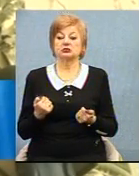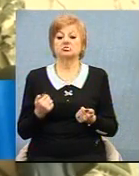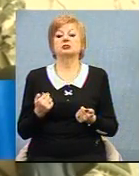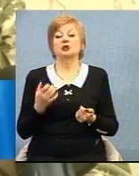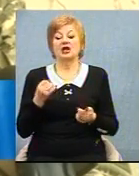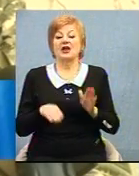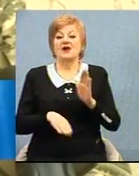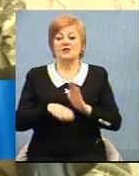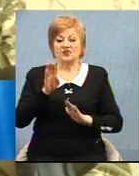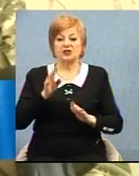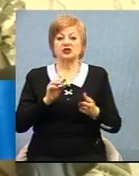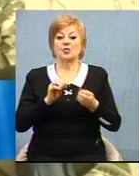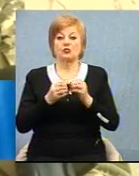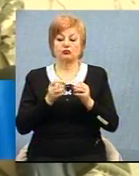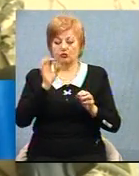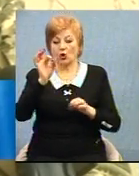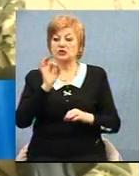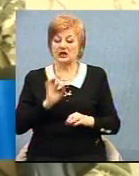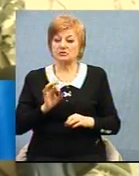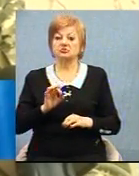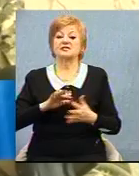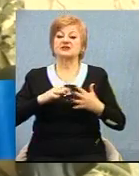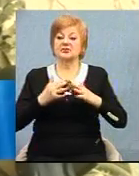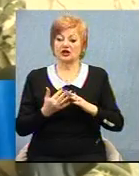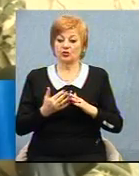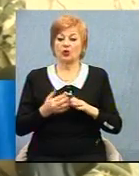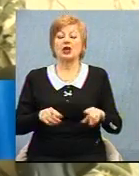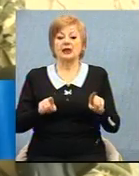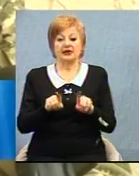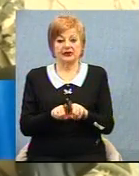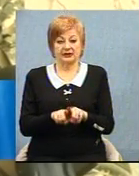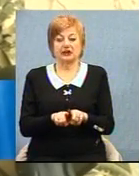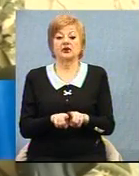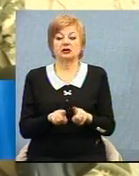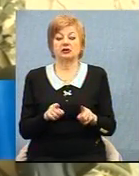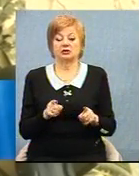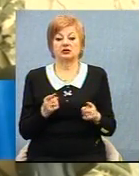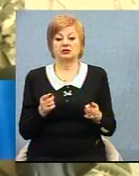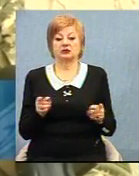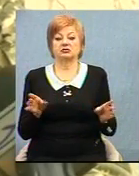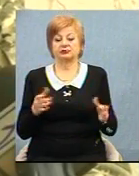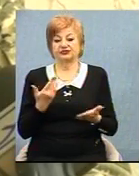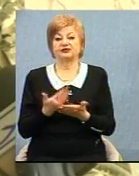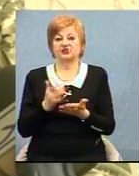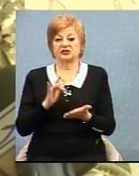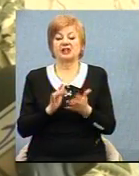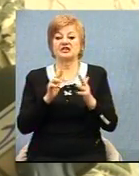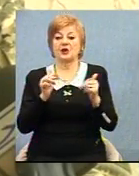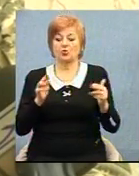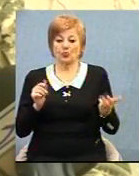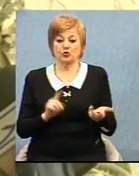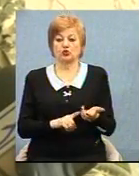выше процент розыска в сельской местности. Поэтому на фоне таких крупных административных центров, как